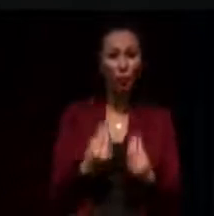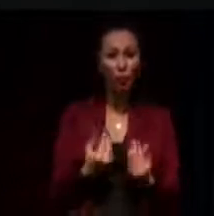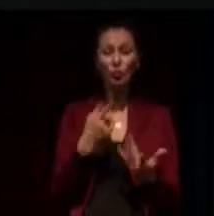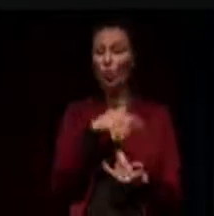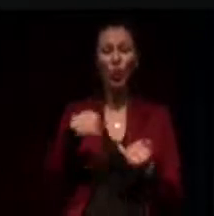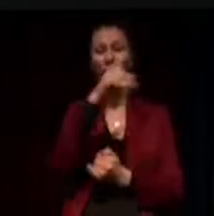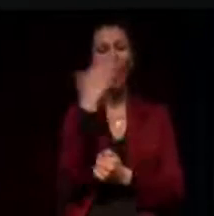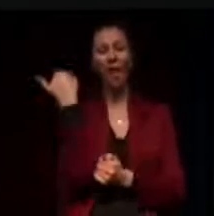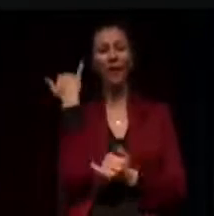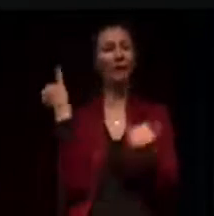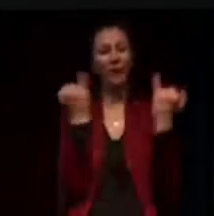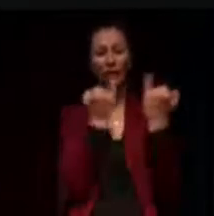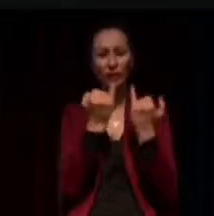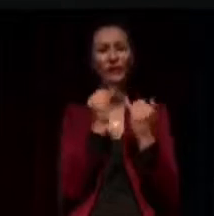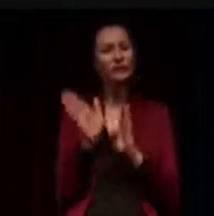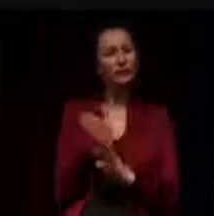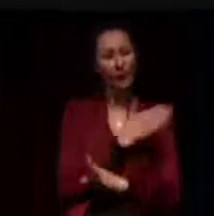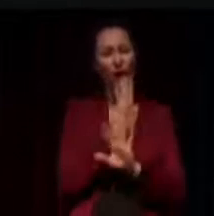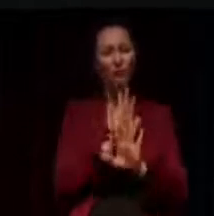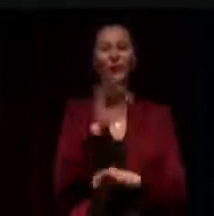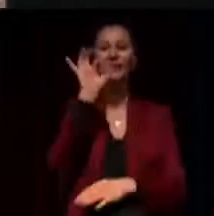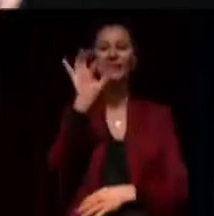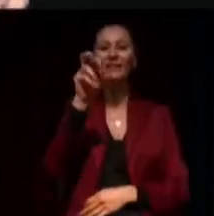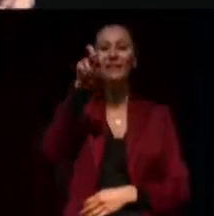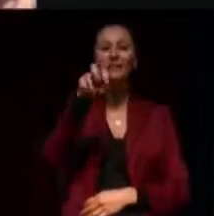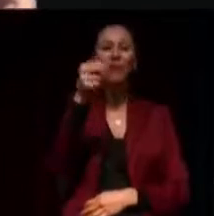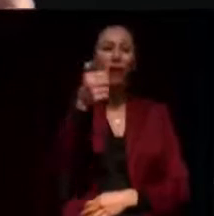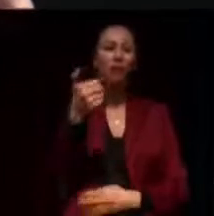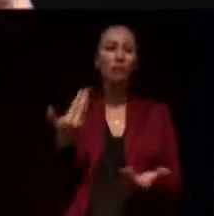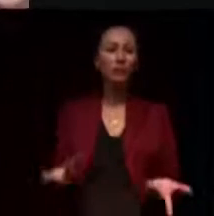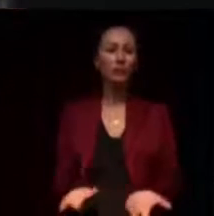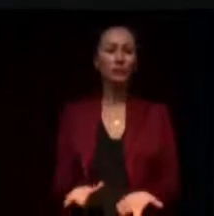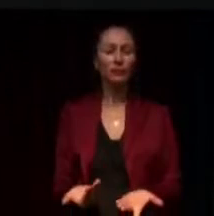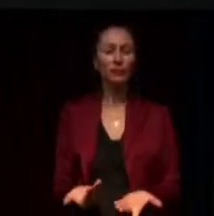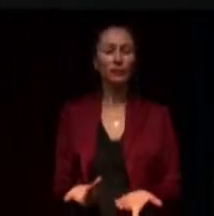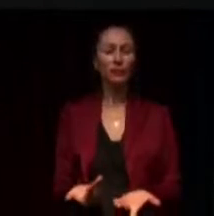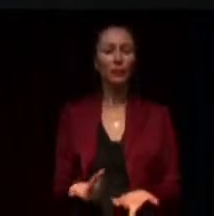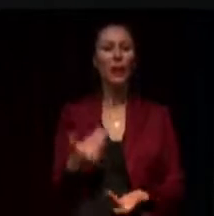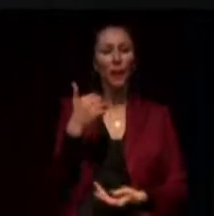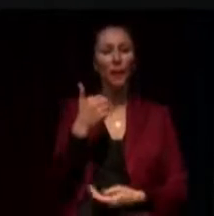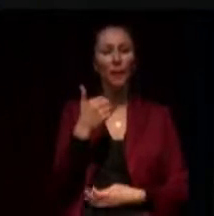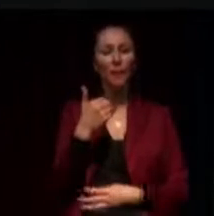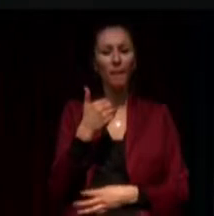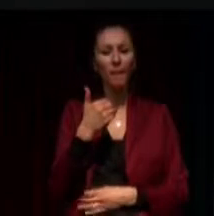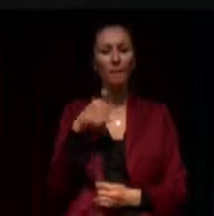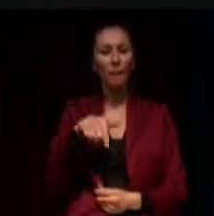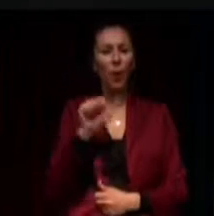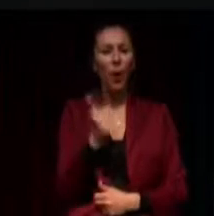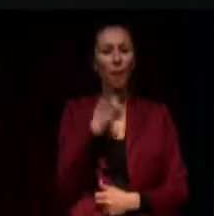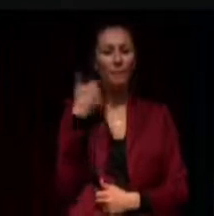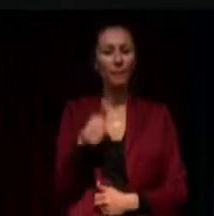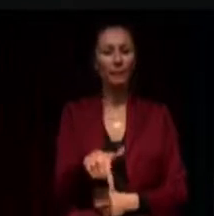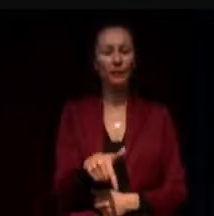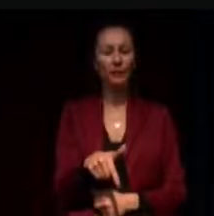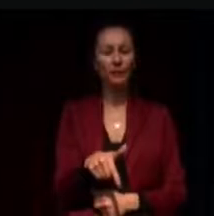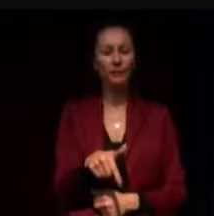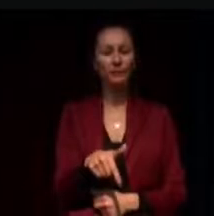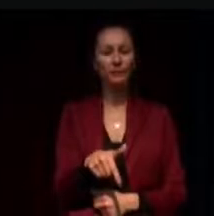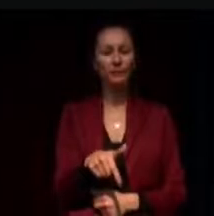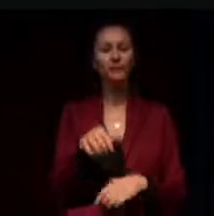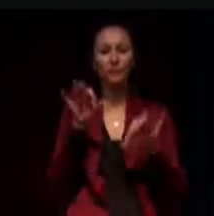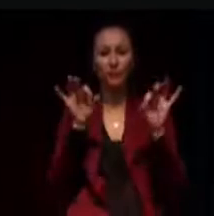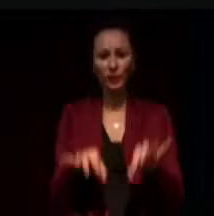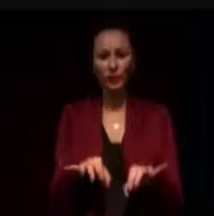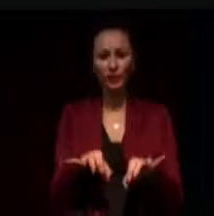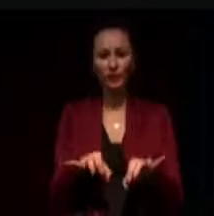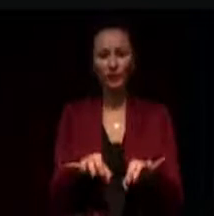oraları konuştuk geçelim oralar ama 0.86 ya birim maliyeti şeydi bu önemli